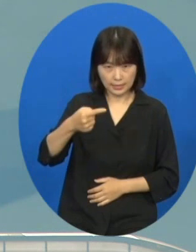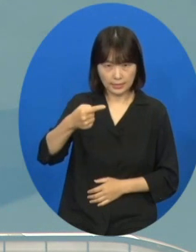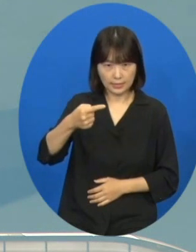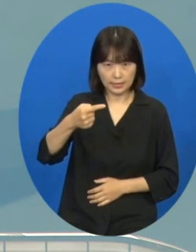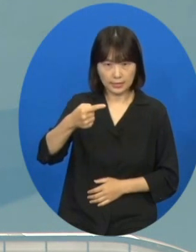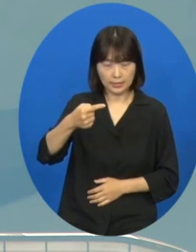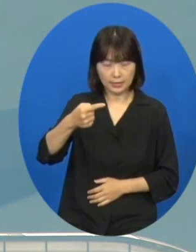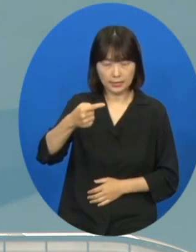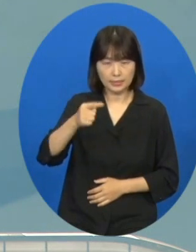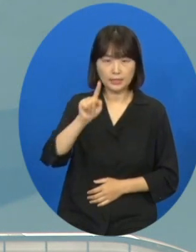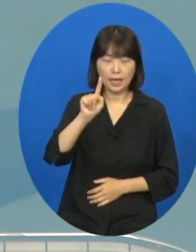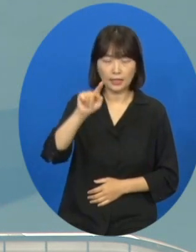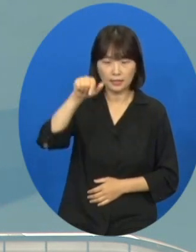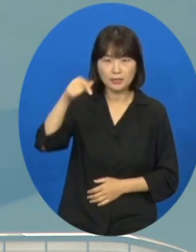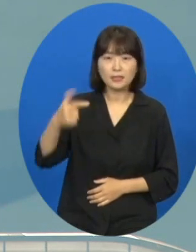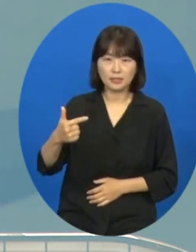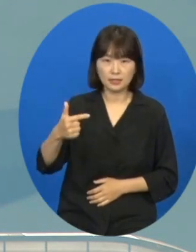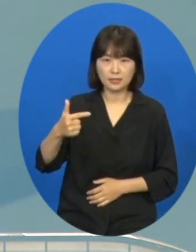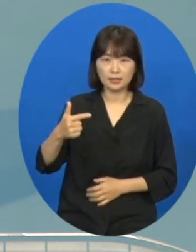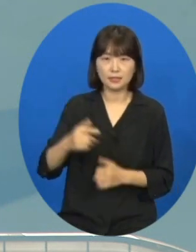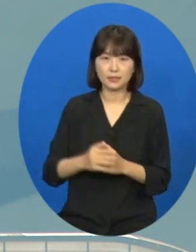나드, 한근